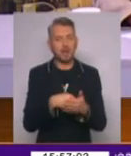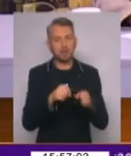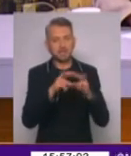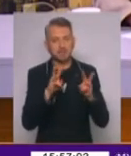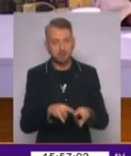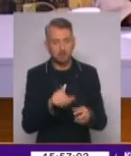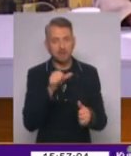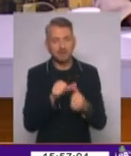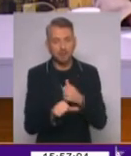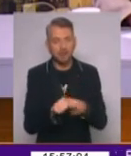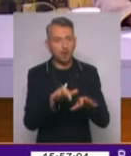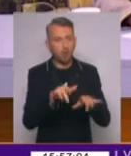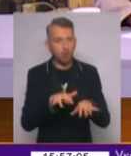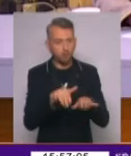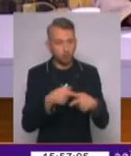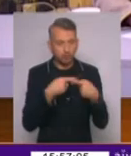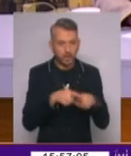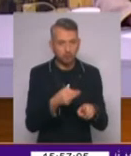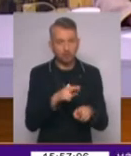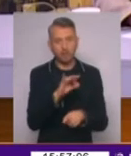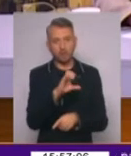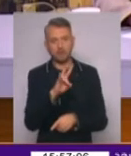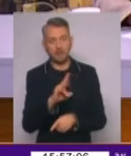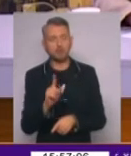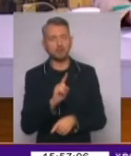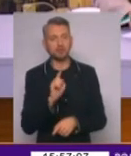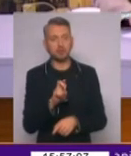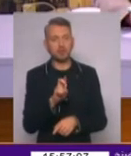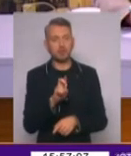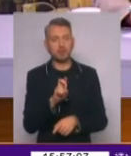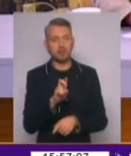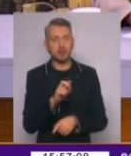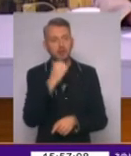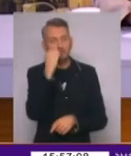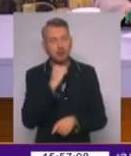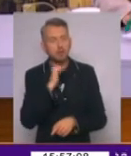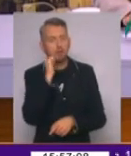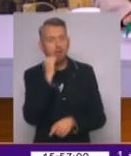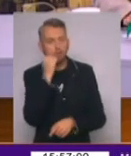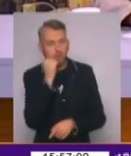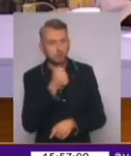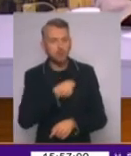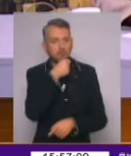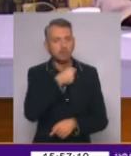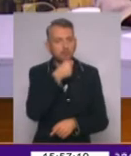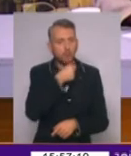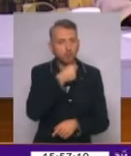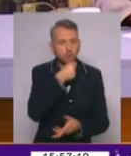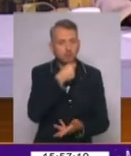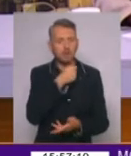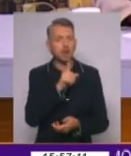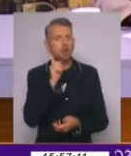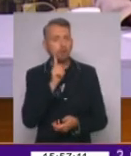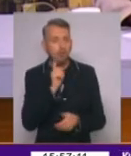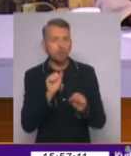а саме комп'ютерну техніку для ОСНів, для того, щоб старенька бабуся, дідусь, молодь